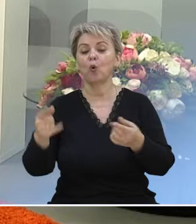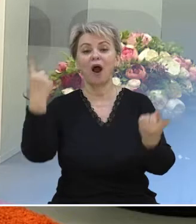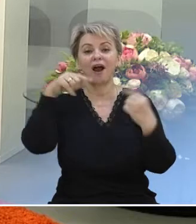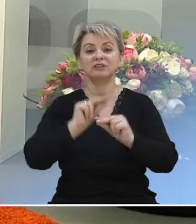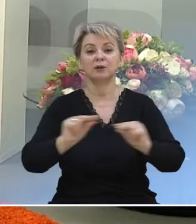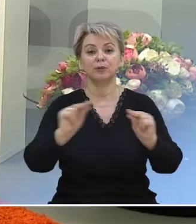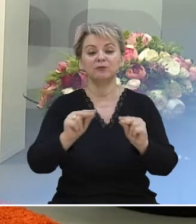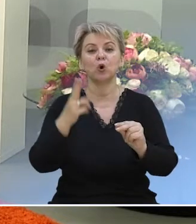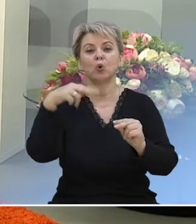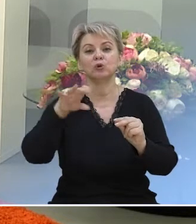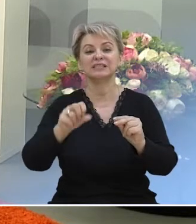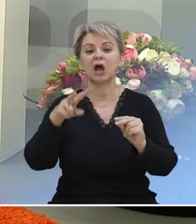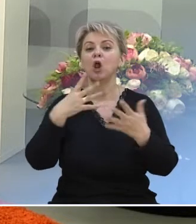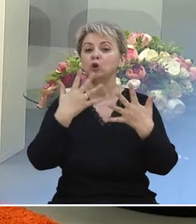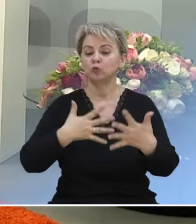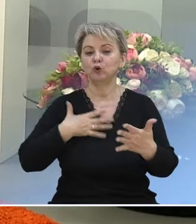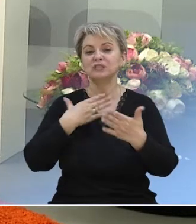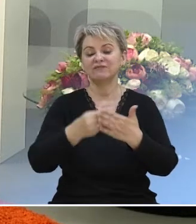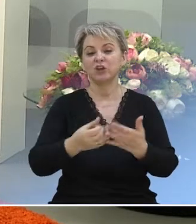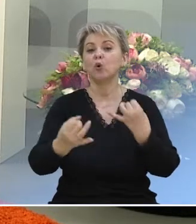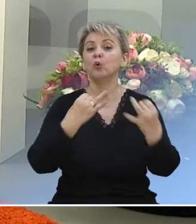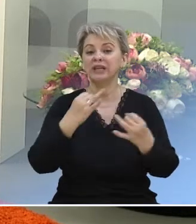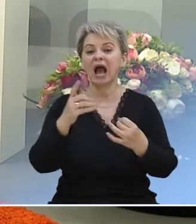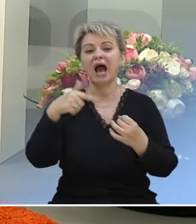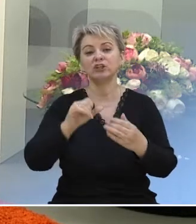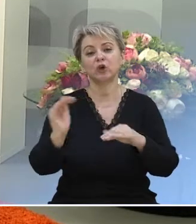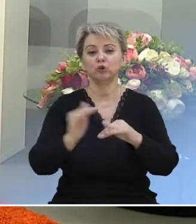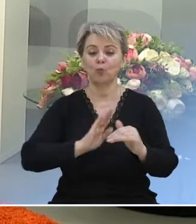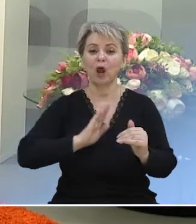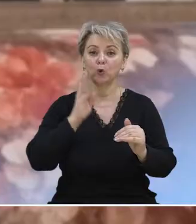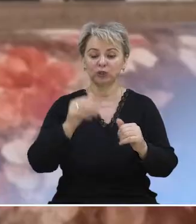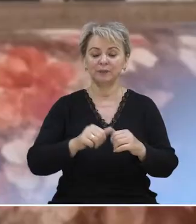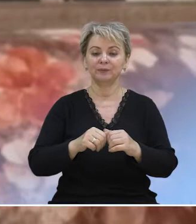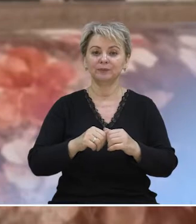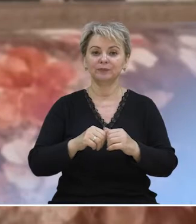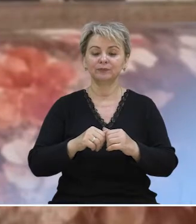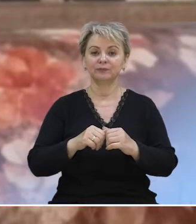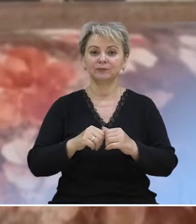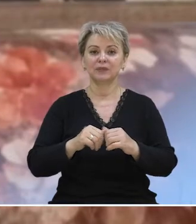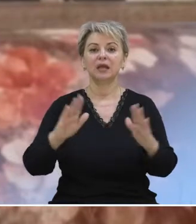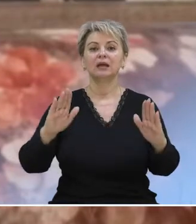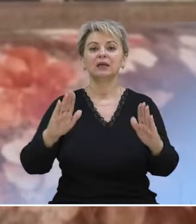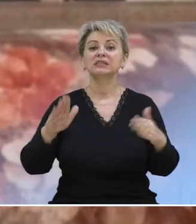артист.ру. Автор и преподаватель курса «Люблю свою речь». Анечка, доброе утро.